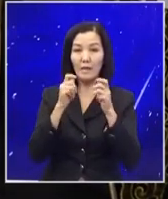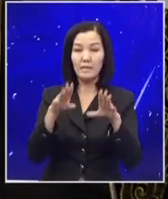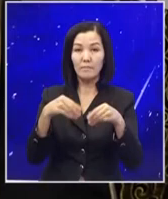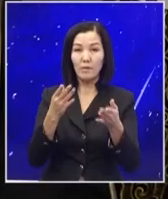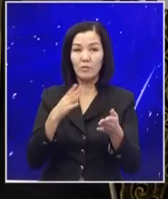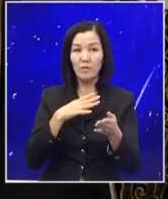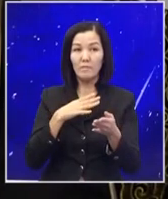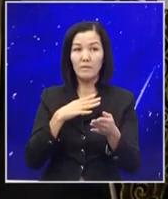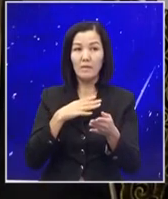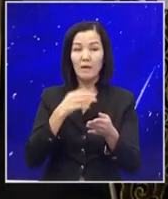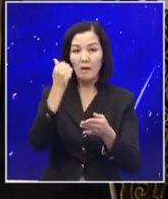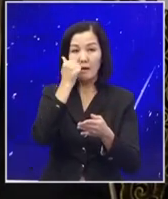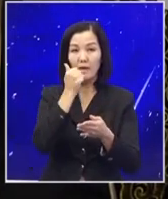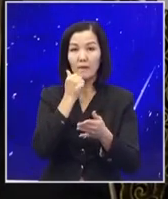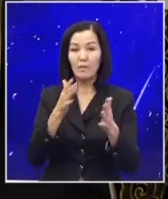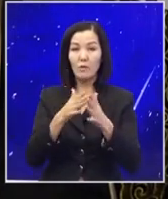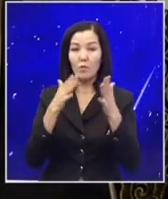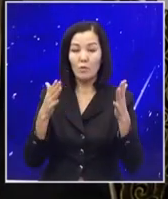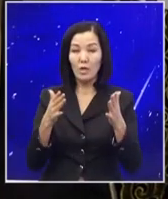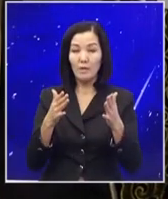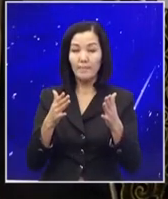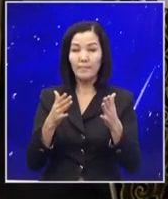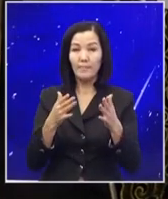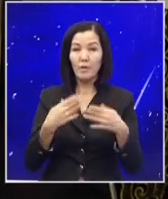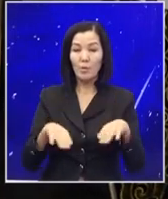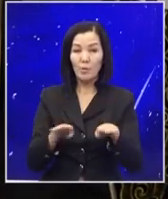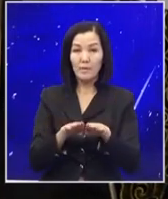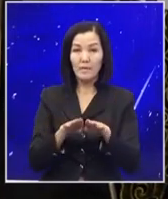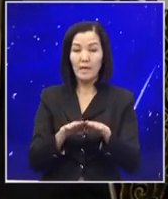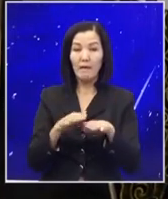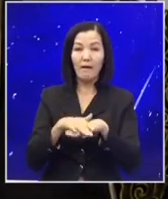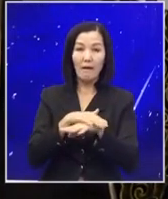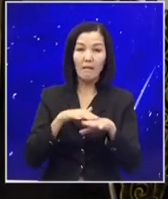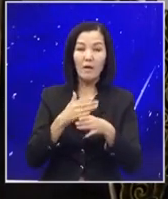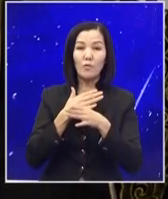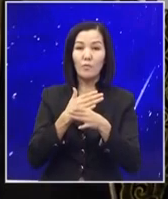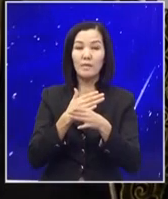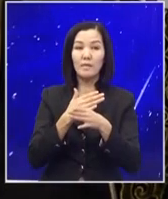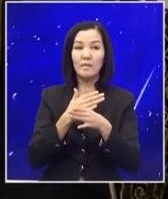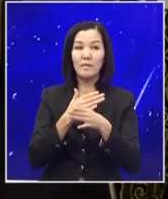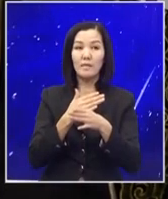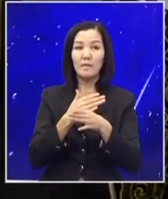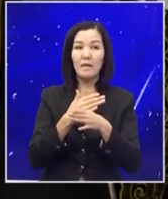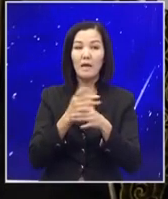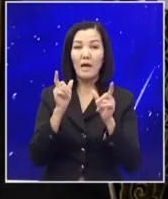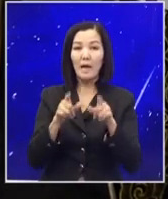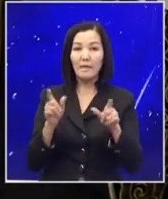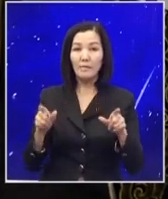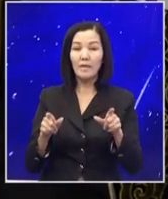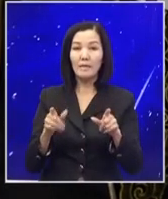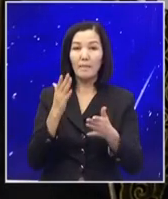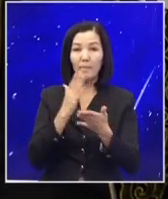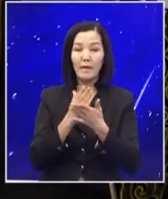азаматтарға. Алла разы болсын, үлкен рахмет айтамыз. Осылай елге көмектесетіндей жағдайды Алла сіздерге бұдан да